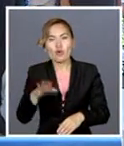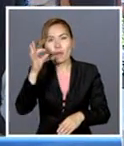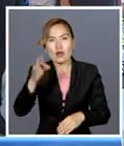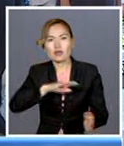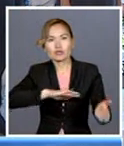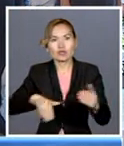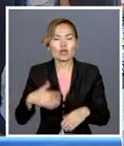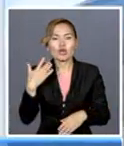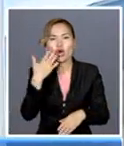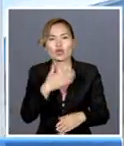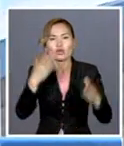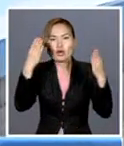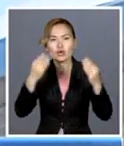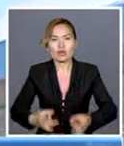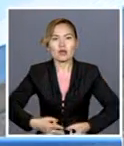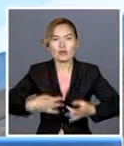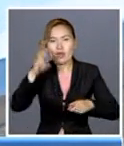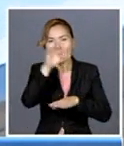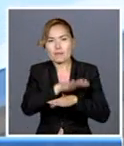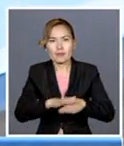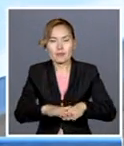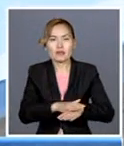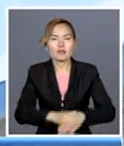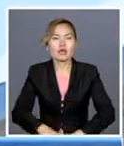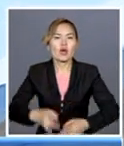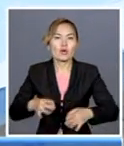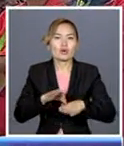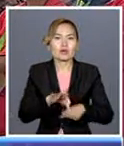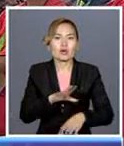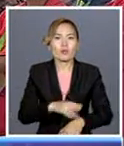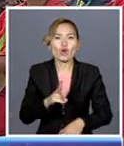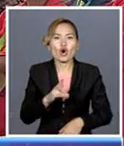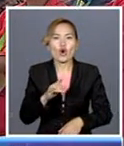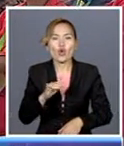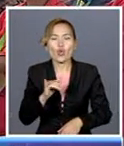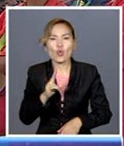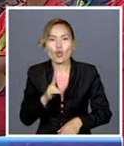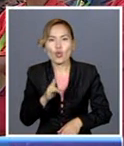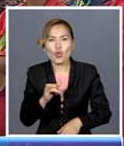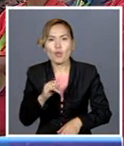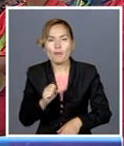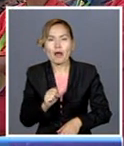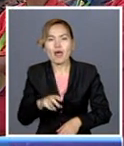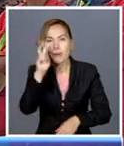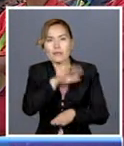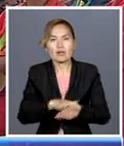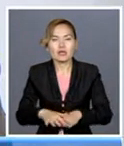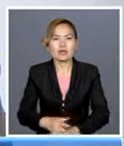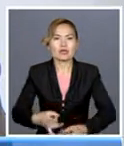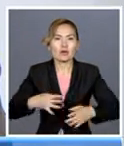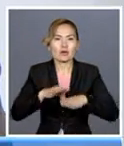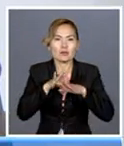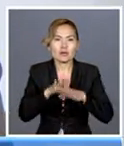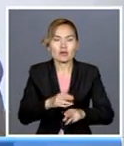көркін ұлттық күндерін тойлайтын мемлекеттер қыздыра түседі. Бүгінгі кезек Куба еліне жетті. Бостандық аралынан келген меймандар шара салтына